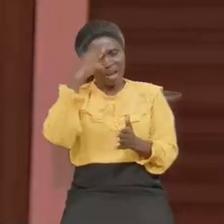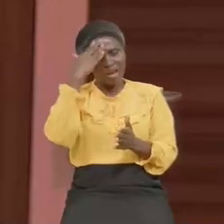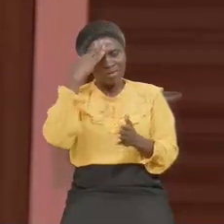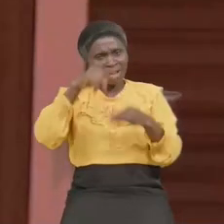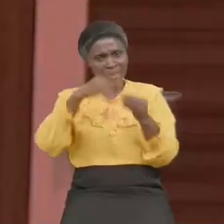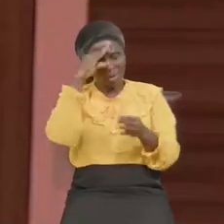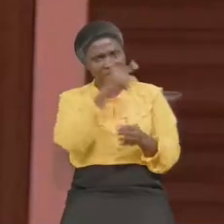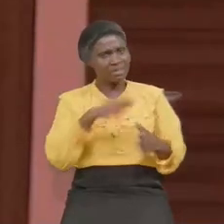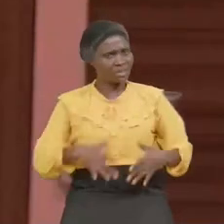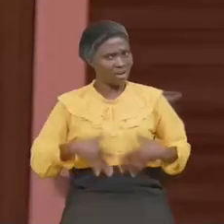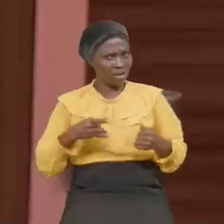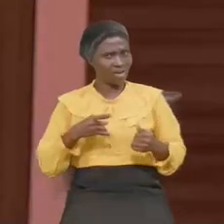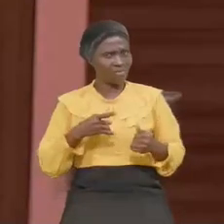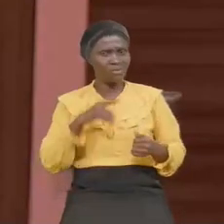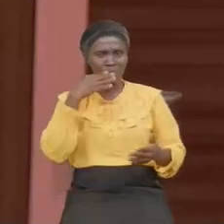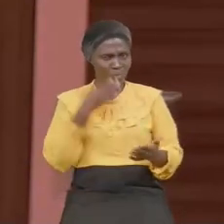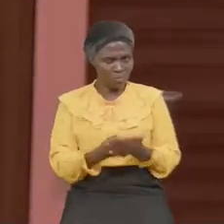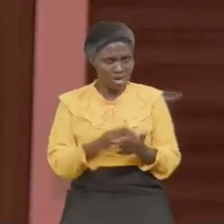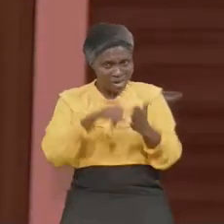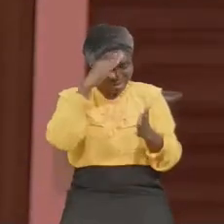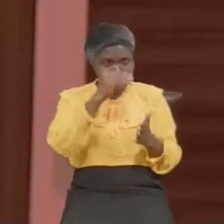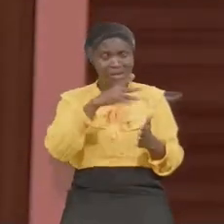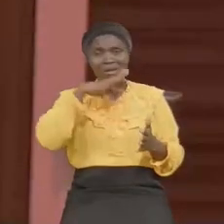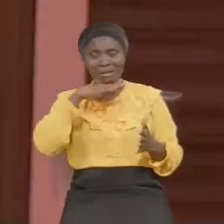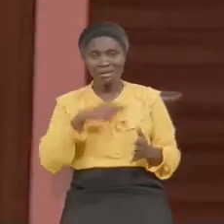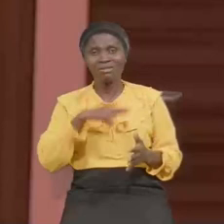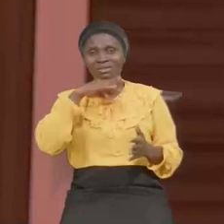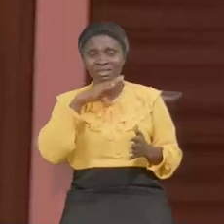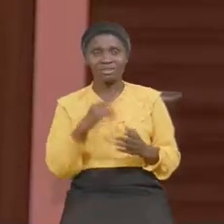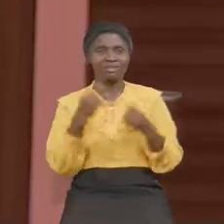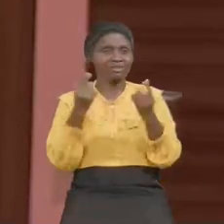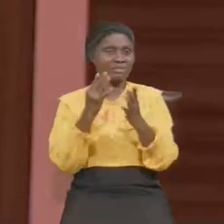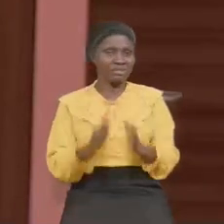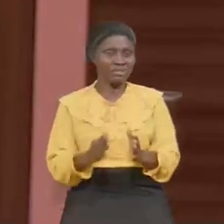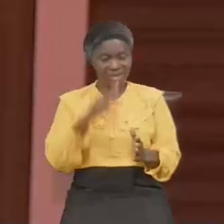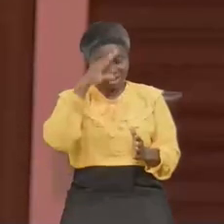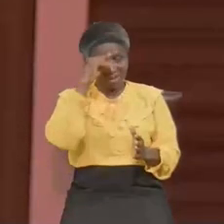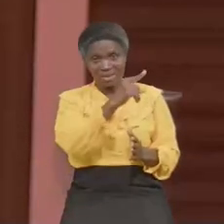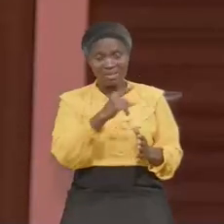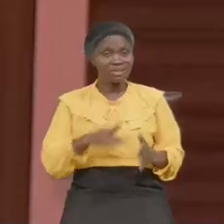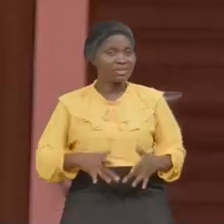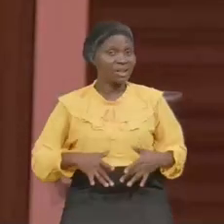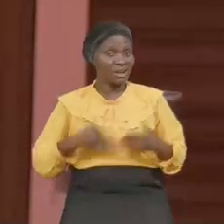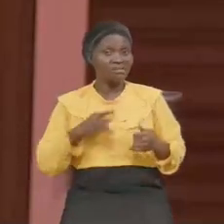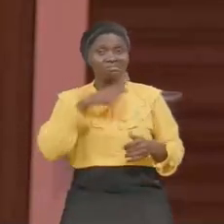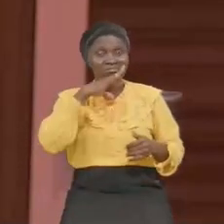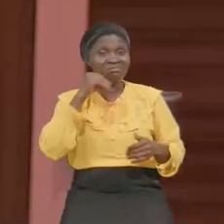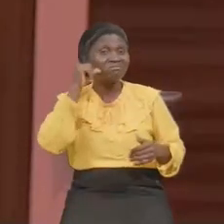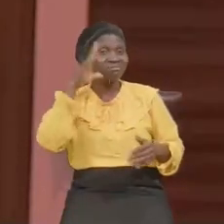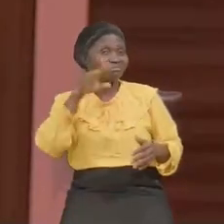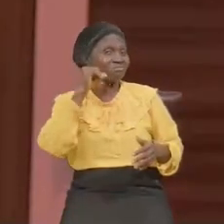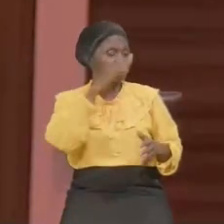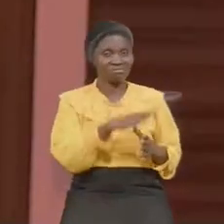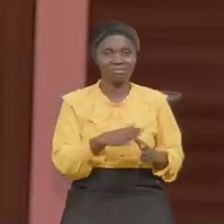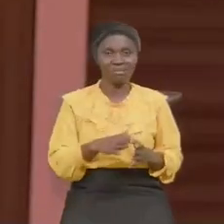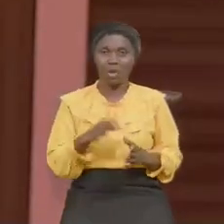corrompu, il est sale, il est menteur, il souille les femmes. Ou même si